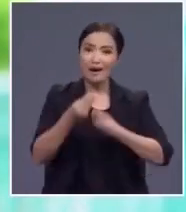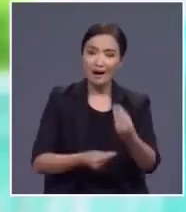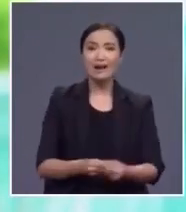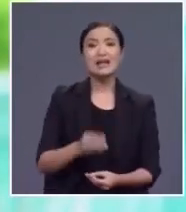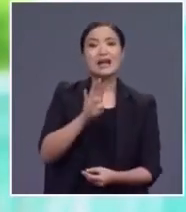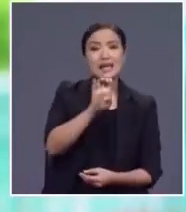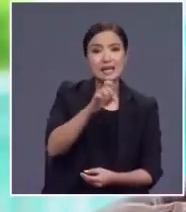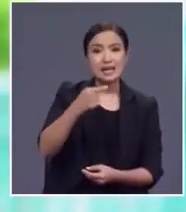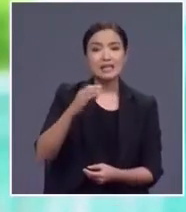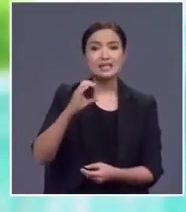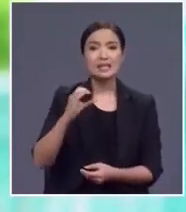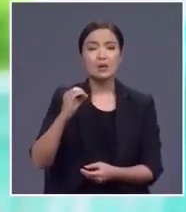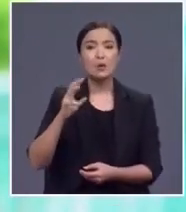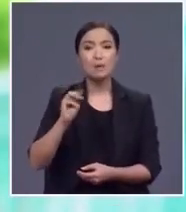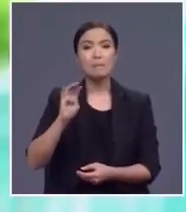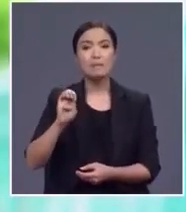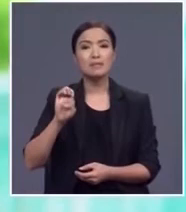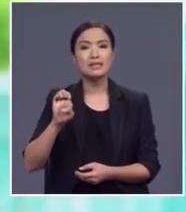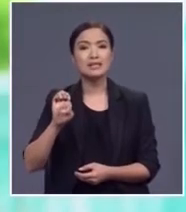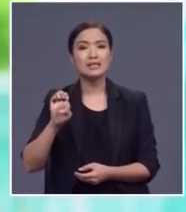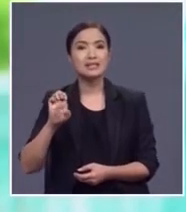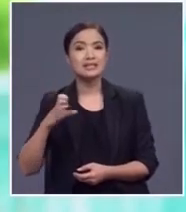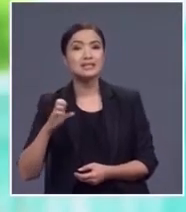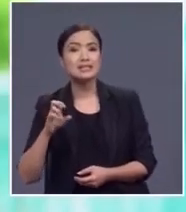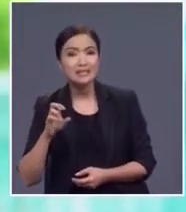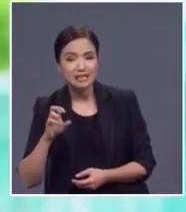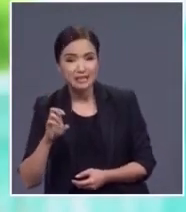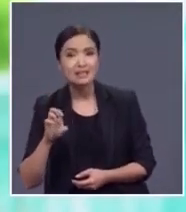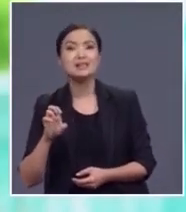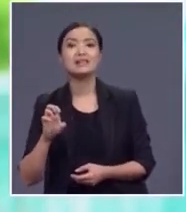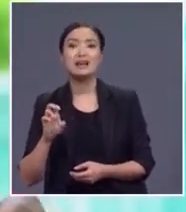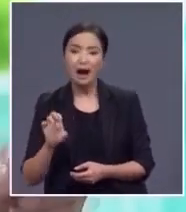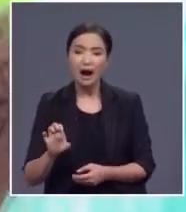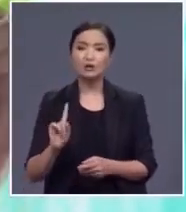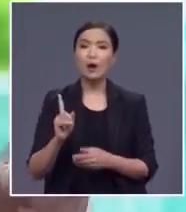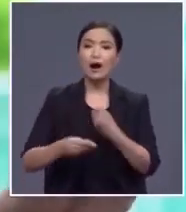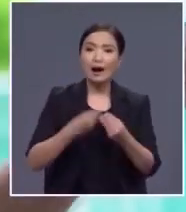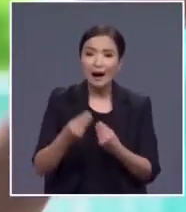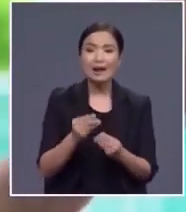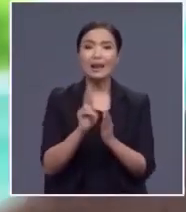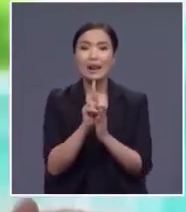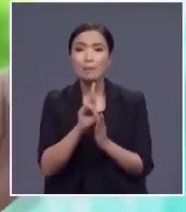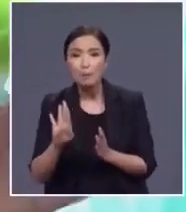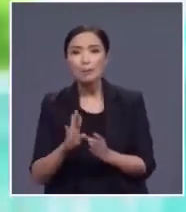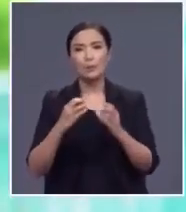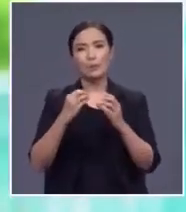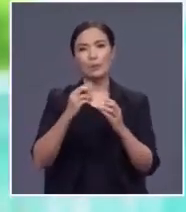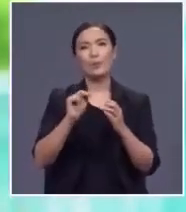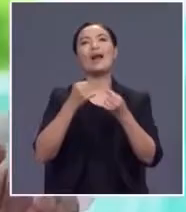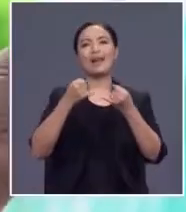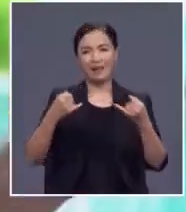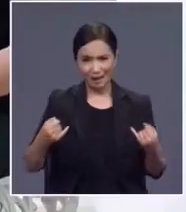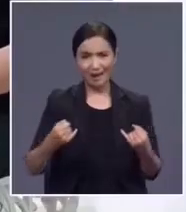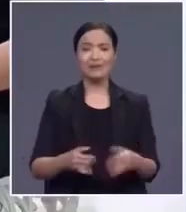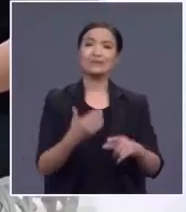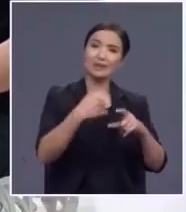งนี้มันจะเป็นการเชื่อมโยงตั้งแต่ถิ่นธุรกันดารไปนานาอารยประเทศที่ผมเรียนตั้งแต่ต้นว่าการเชื่